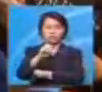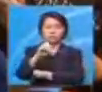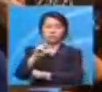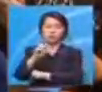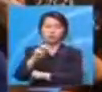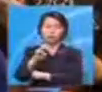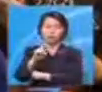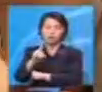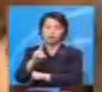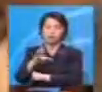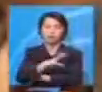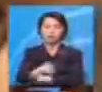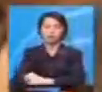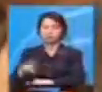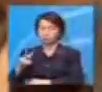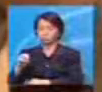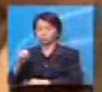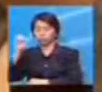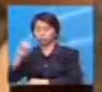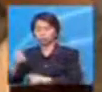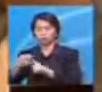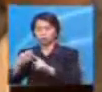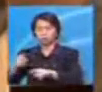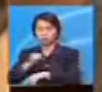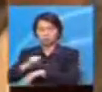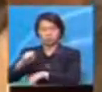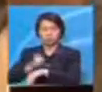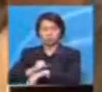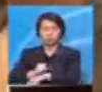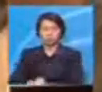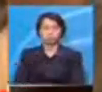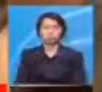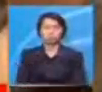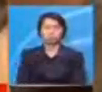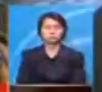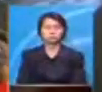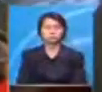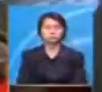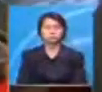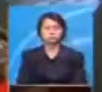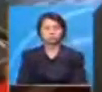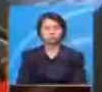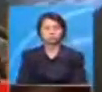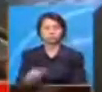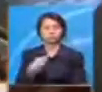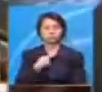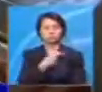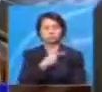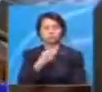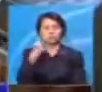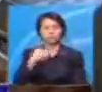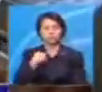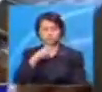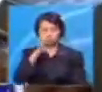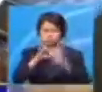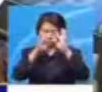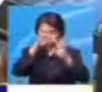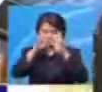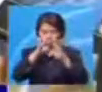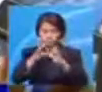20% lagi merupakan pengunjung dari Singapura We always come up with innovative